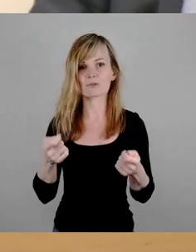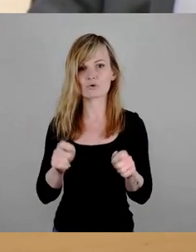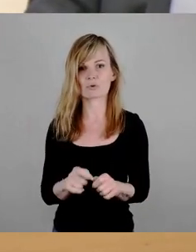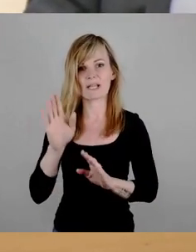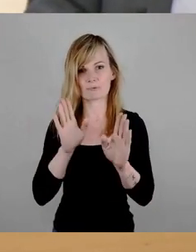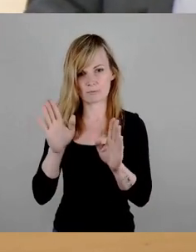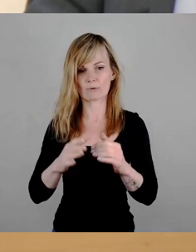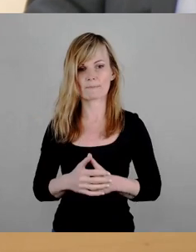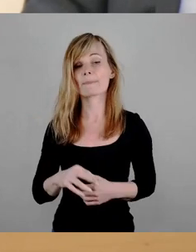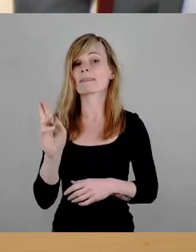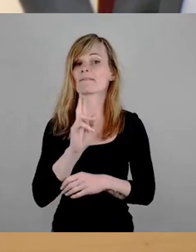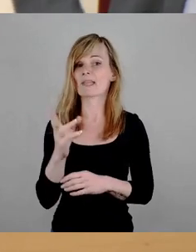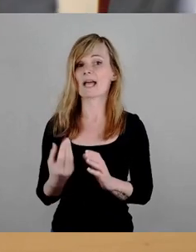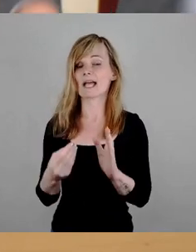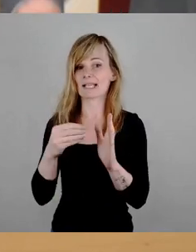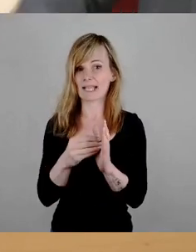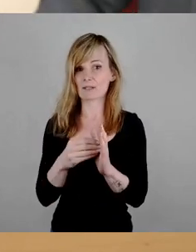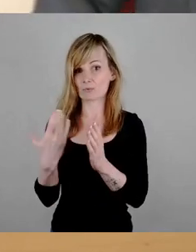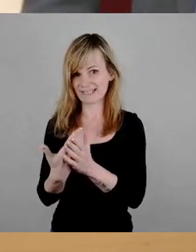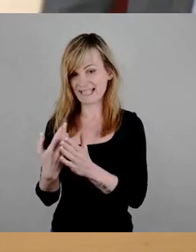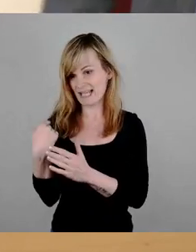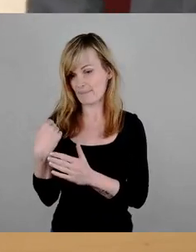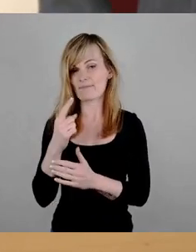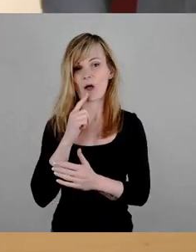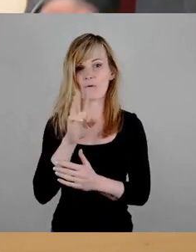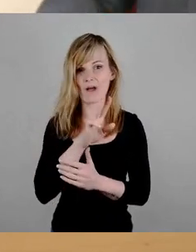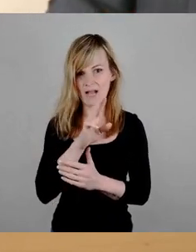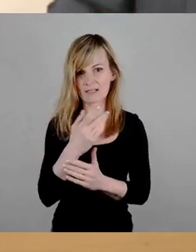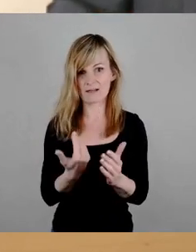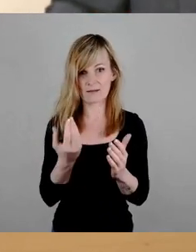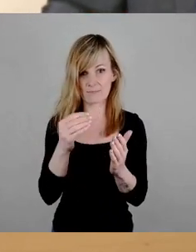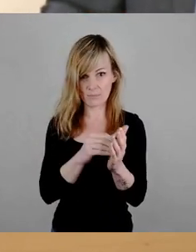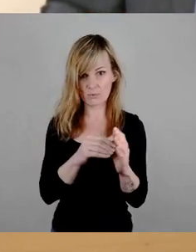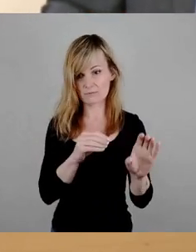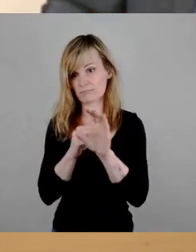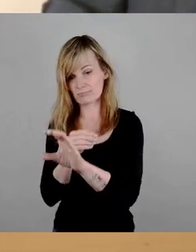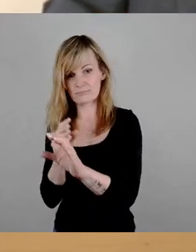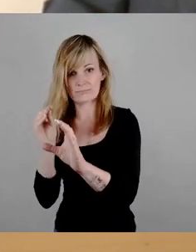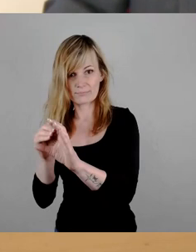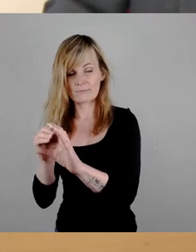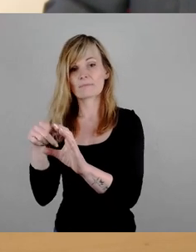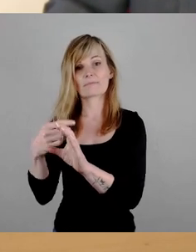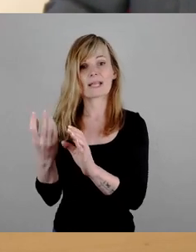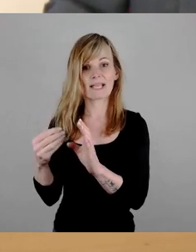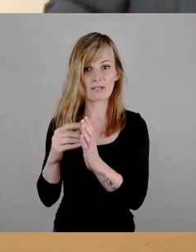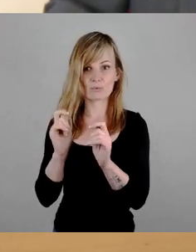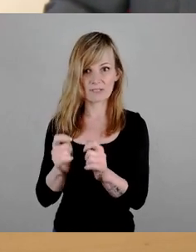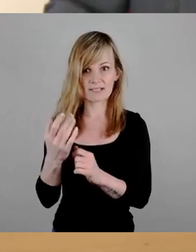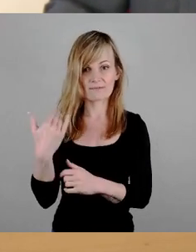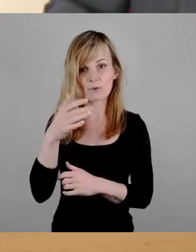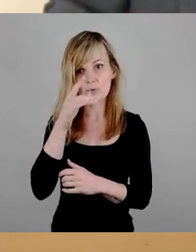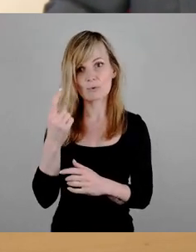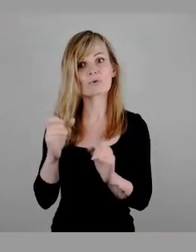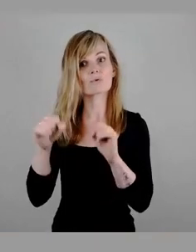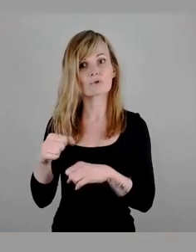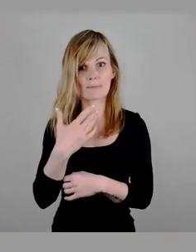also dem ergänzten, gerade von Frau Wagner eingebrachten Punkt, den Ergänzungsantrag der Grünen zustimmen möchte,